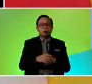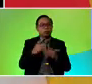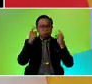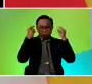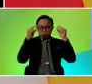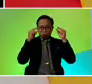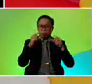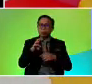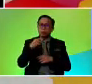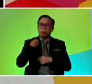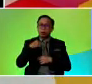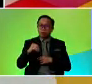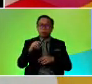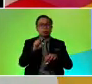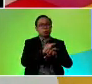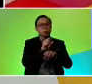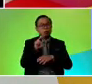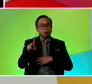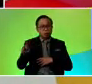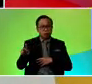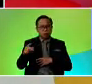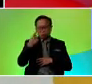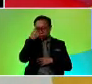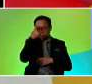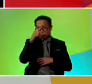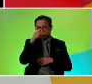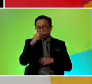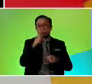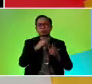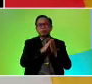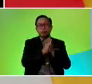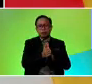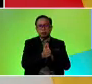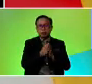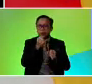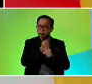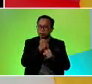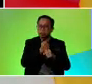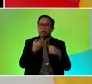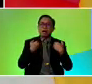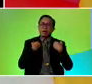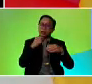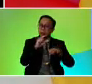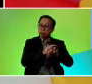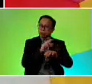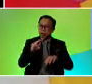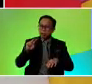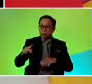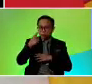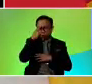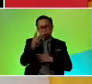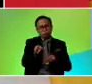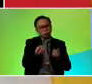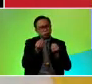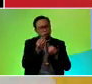mereka menggunakan kanak-kanak untuk untuk jadi pekerja ada juga yang gunakan kata-kata untuk mengemis